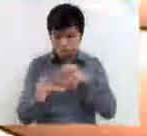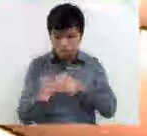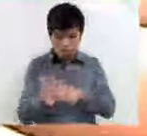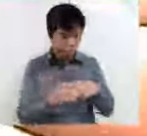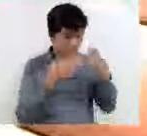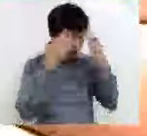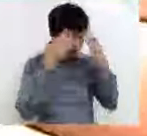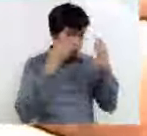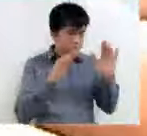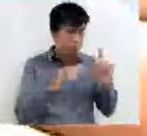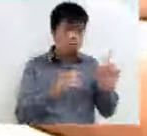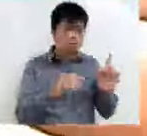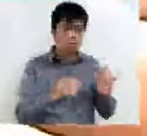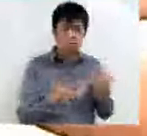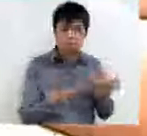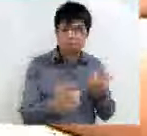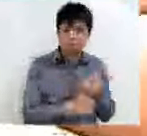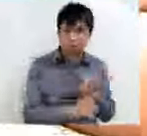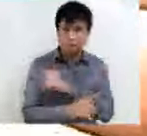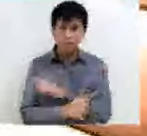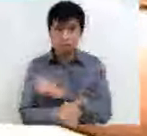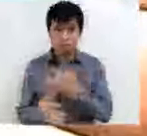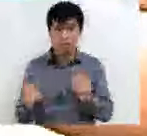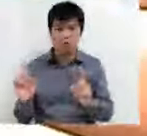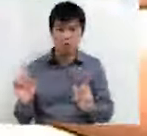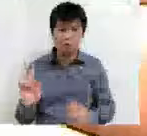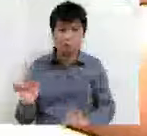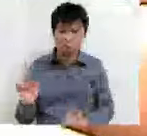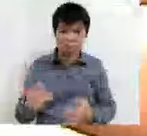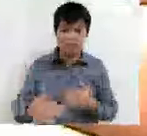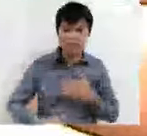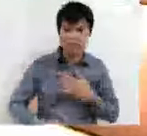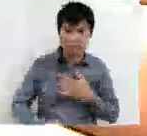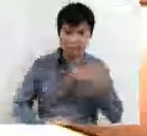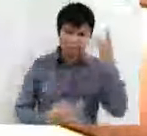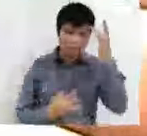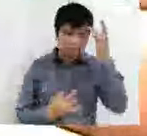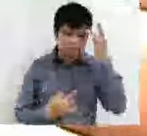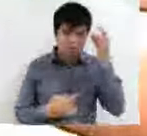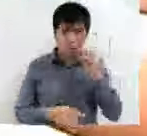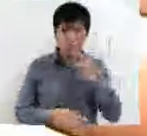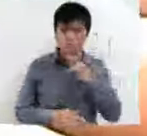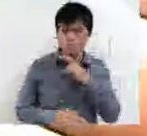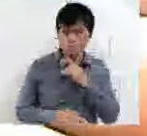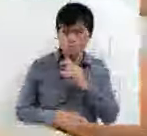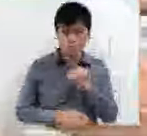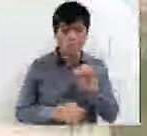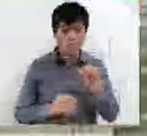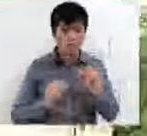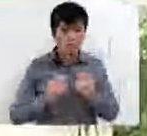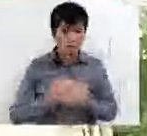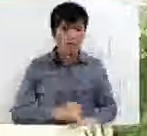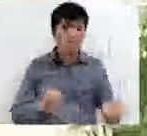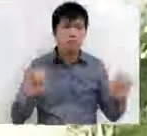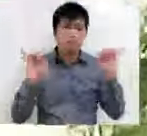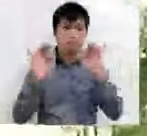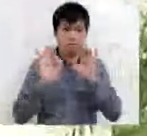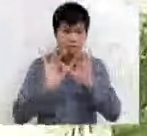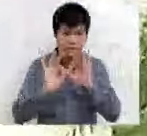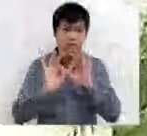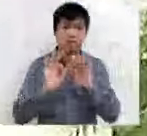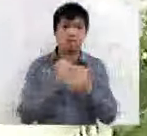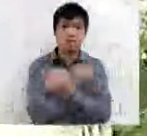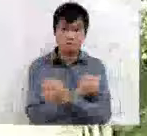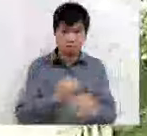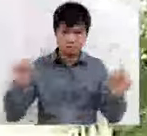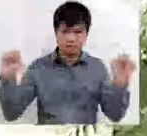sila, may nararamdaman ba sila o wala. Ang importante, safety rin. Dito sa